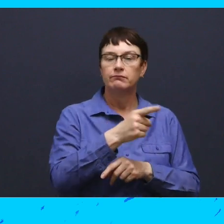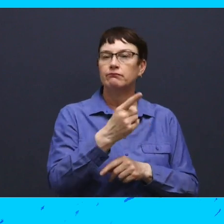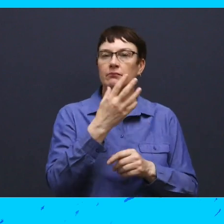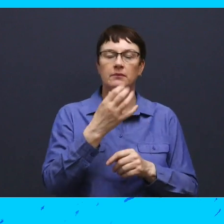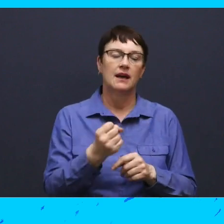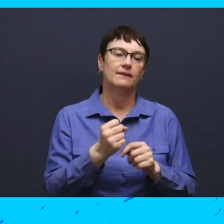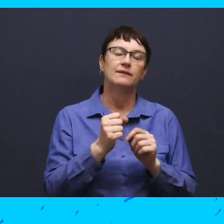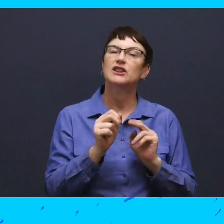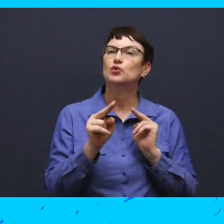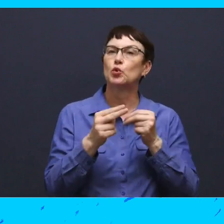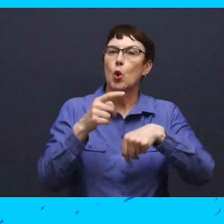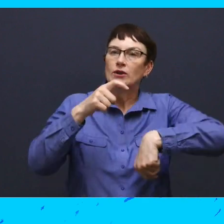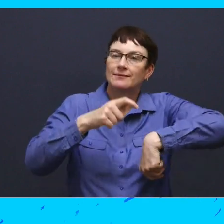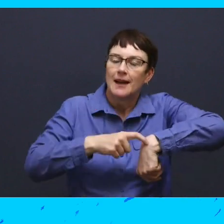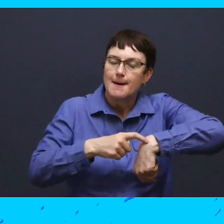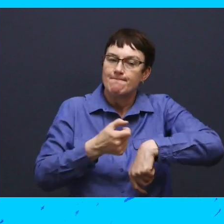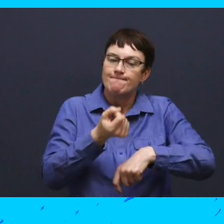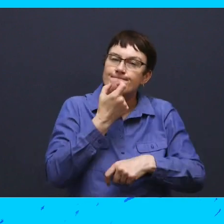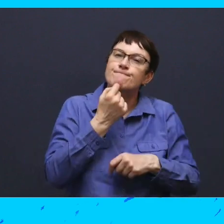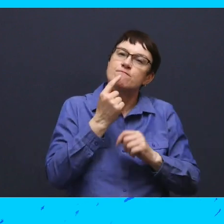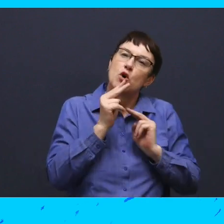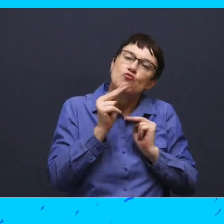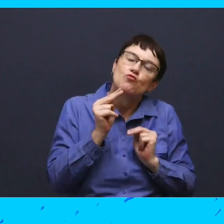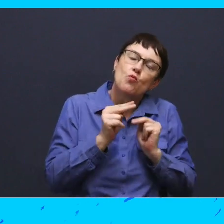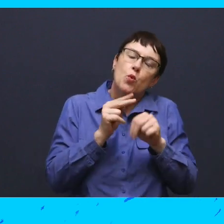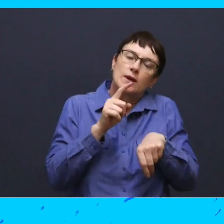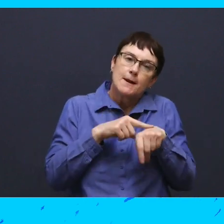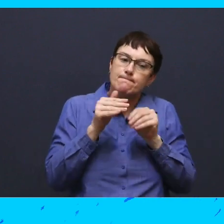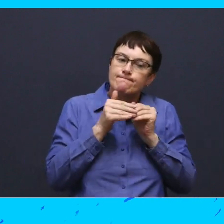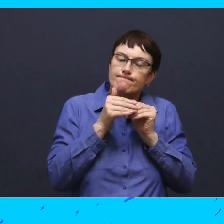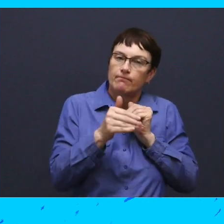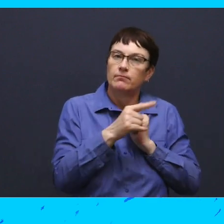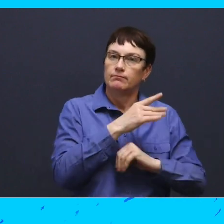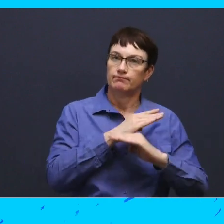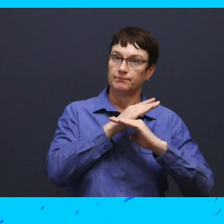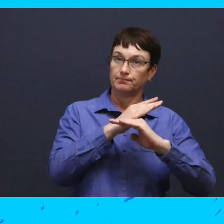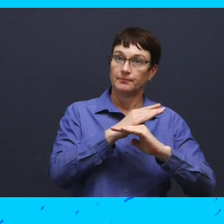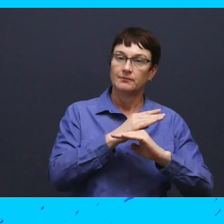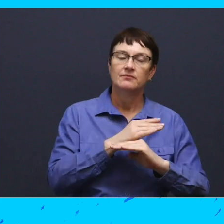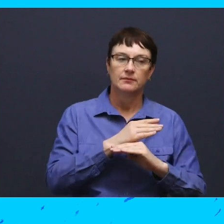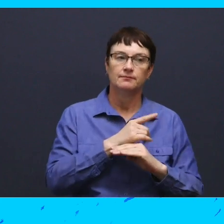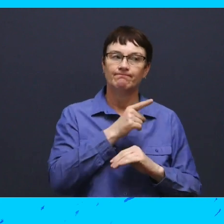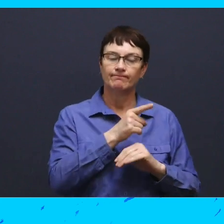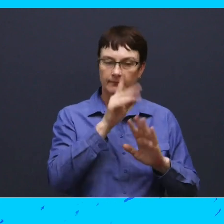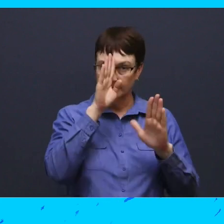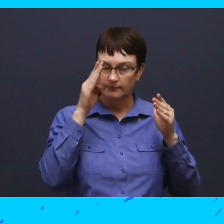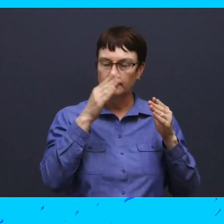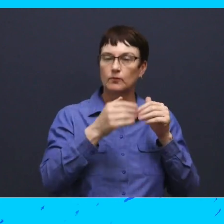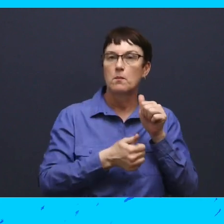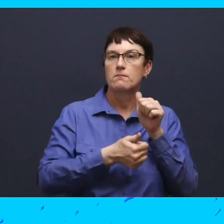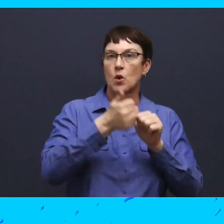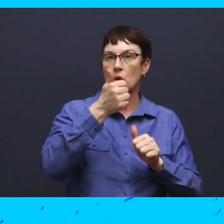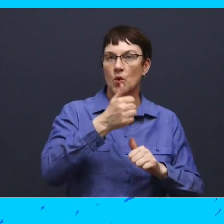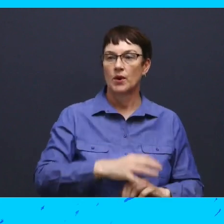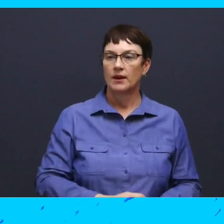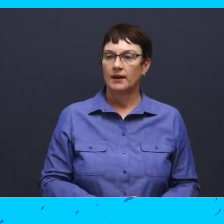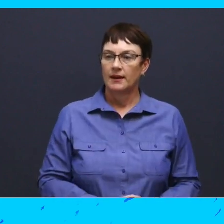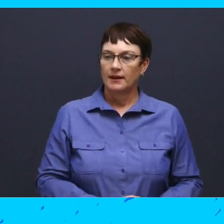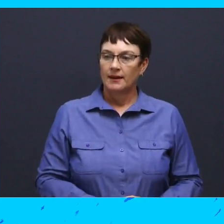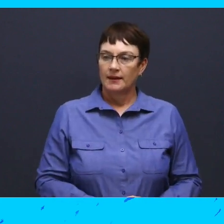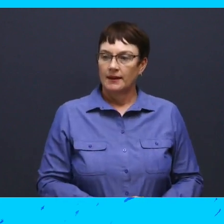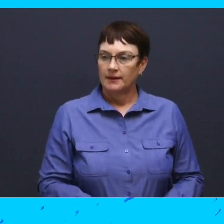deux barres. Et on rend compte que les adolescents utilisent et